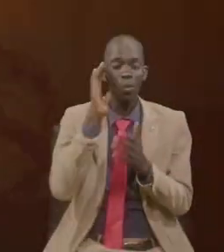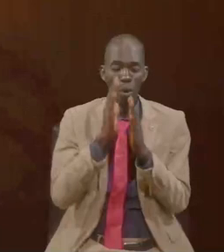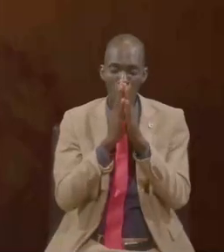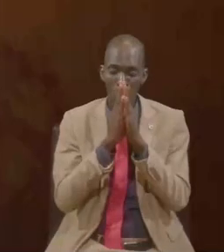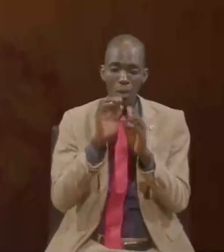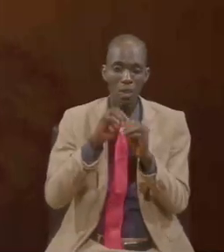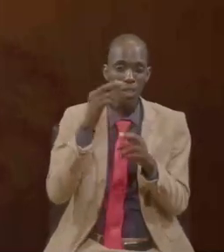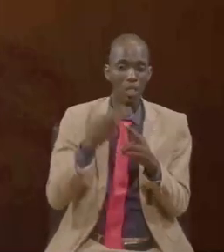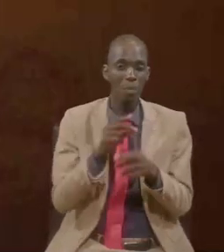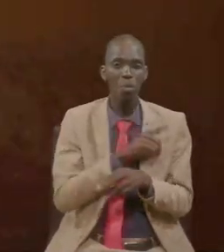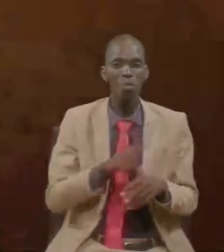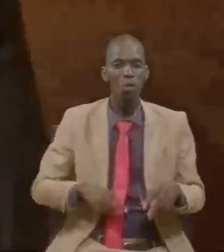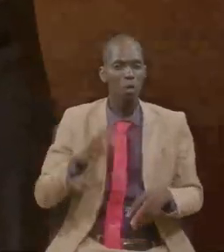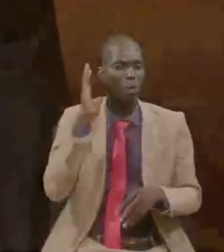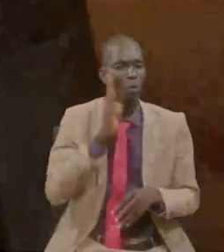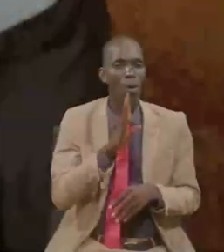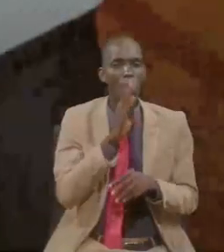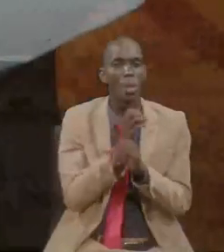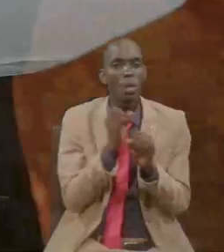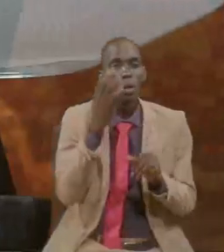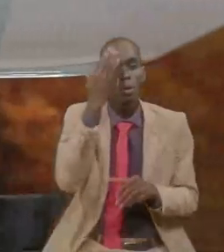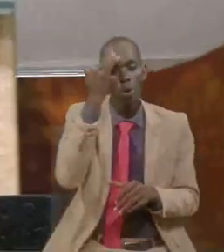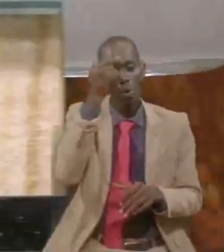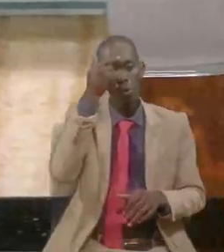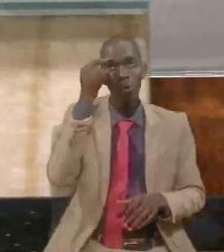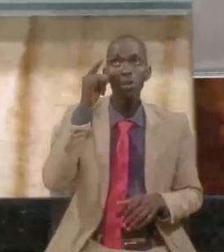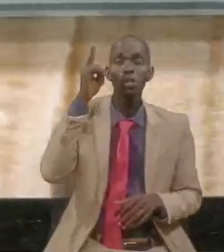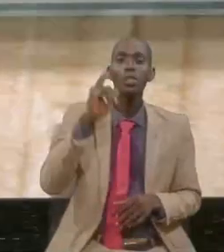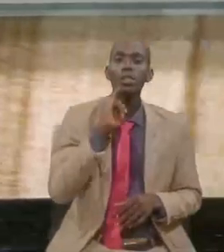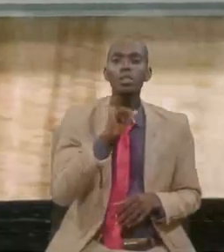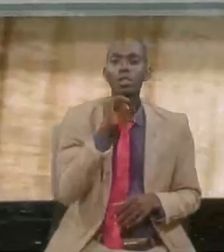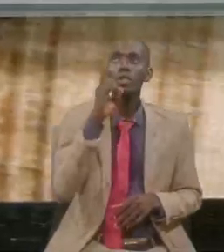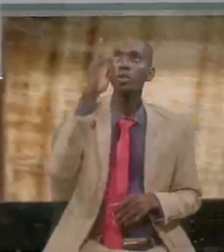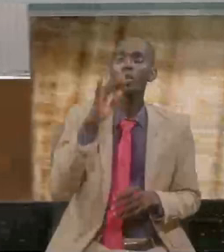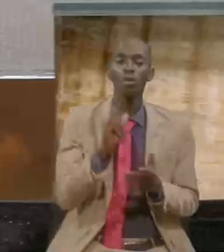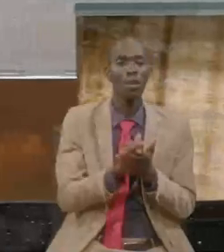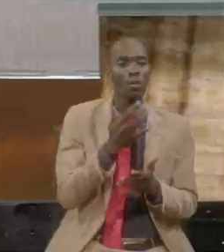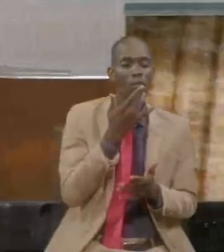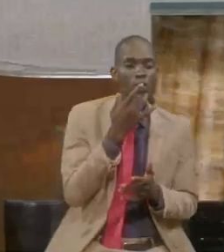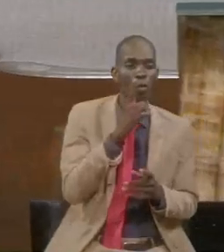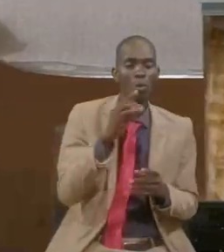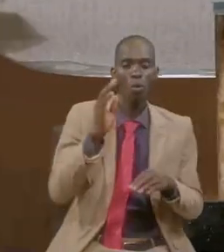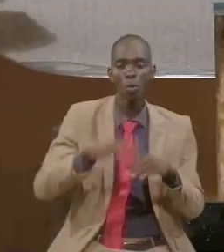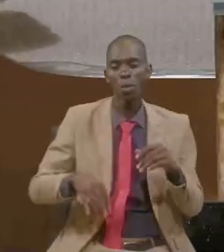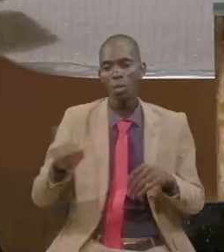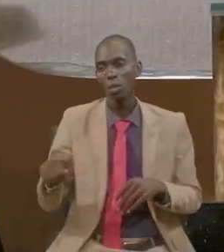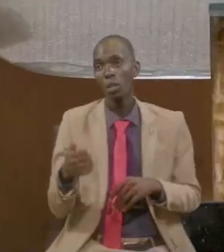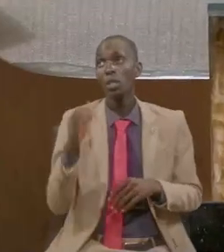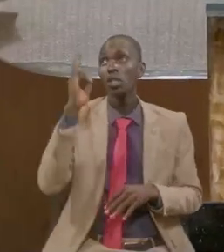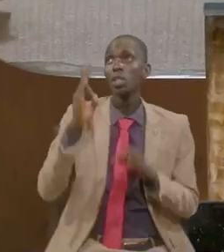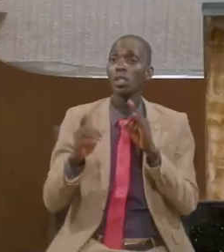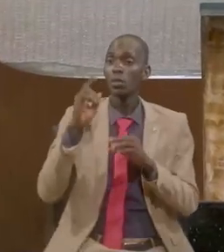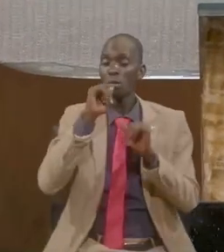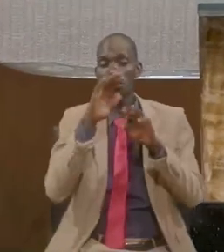Seigneur sera sauvé. Pourquoi? Parce qu'il est impartial. Il est impartial.